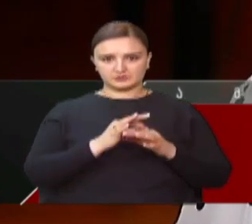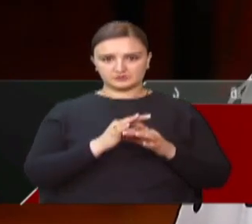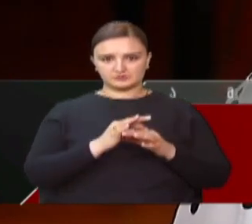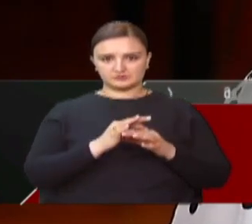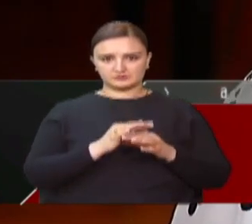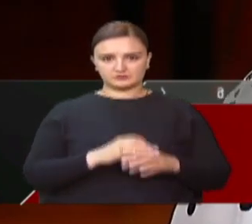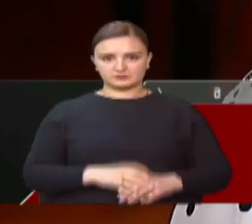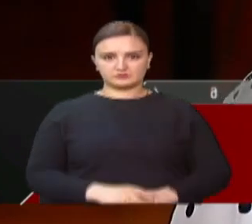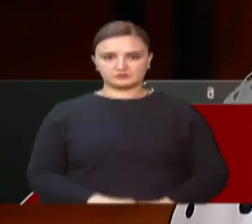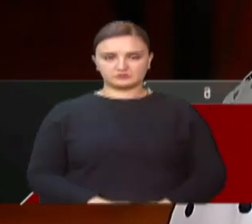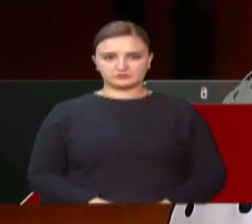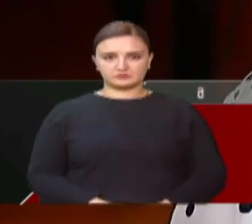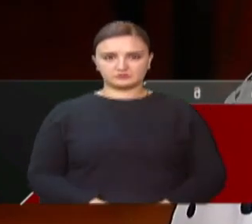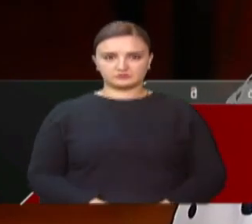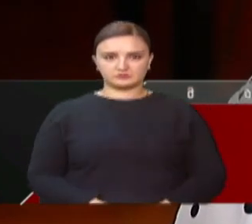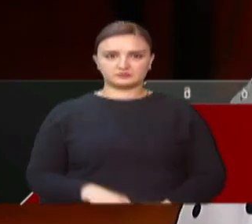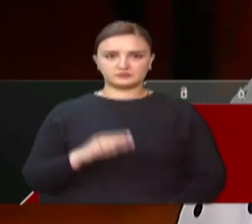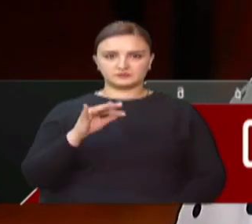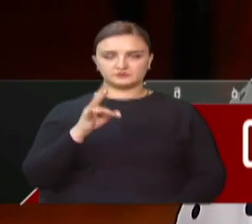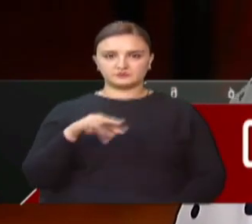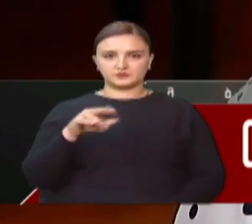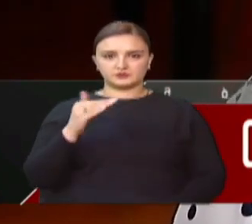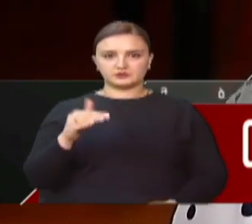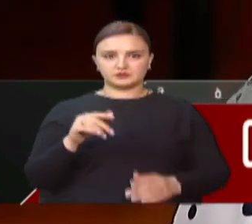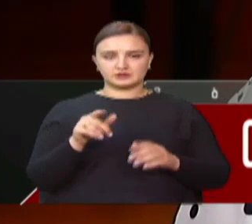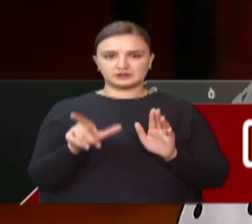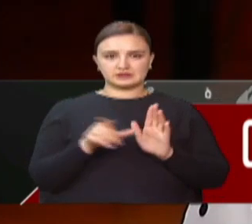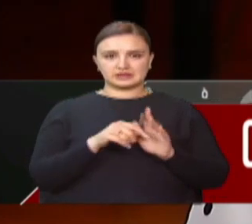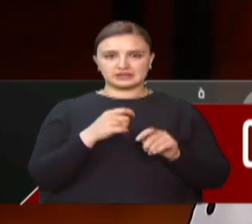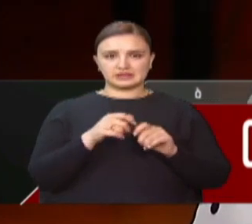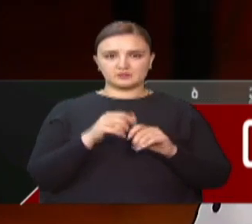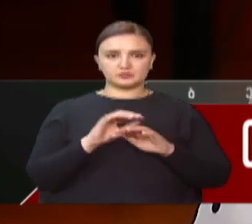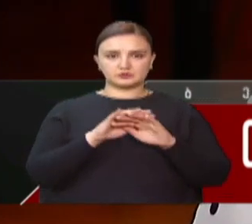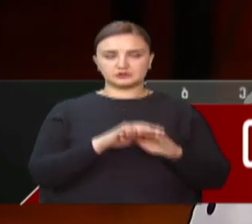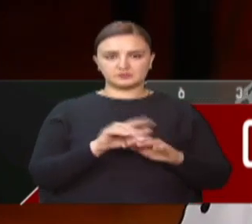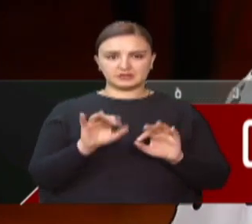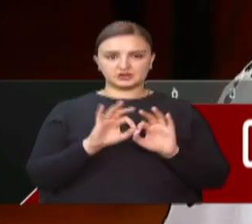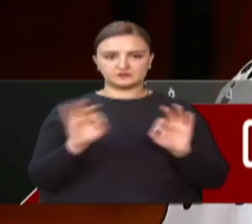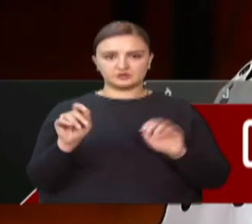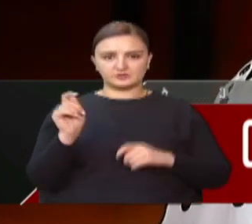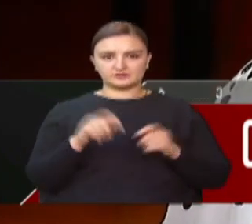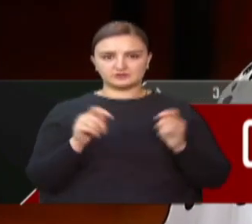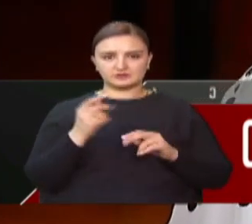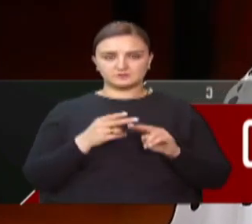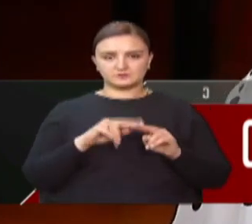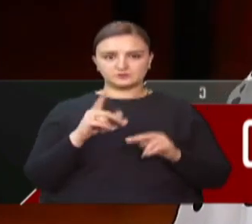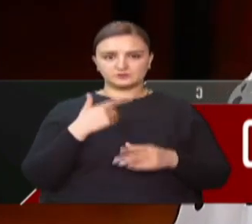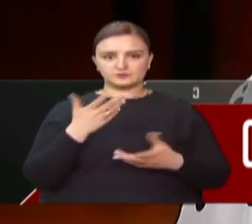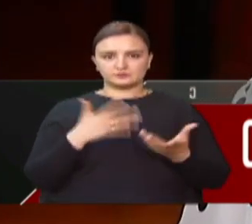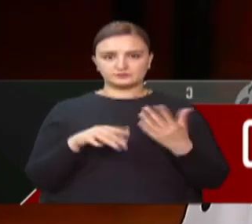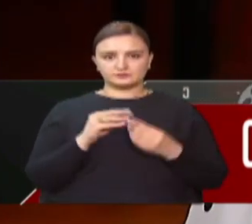და გამოწვევა არის ფონდისთვის თანადამფუძნებლად ყოფნა ამ არაჩვეულებრივი ფესტივალის, იმიტომ რომ ჩვენ